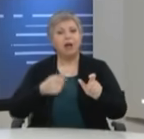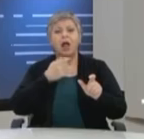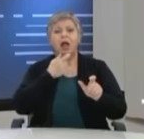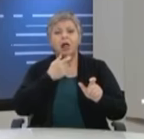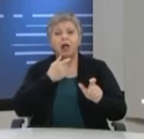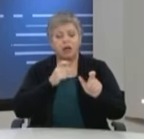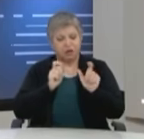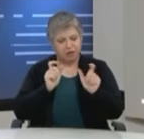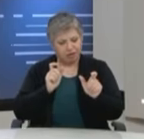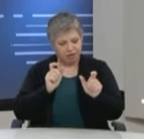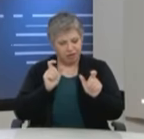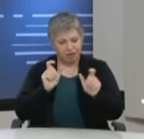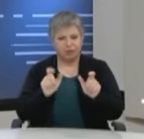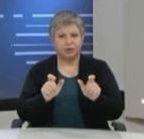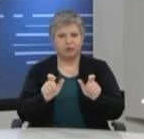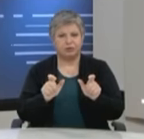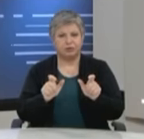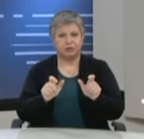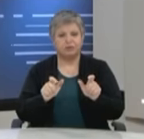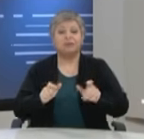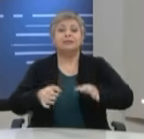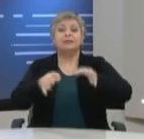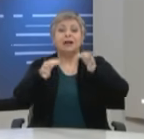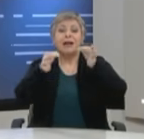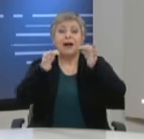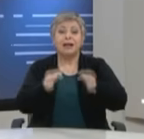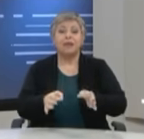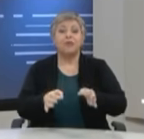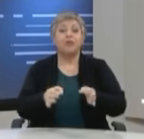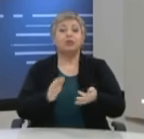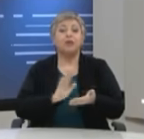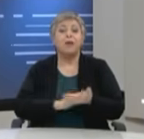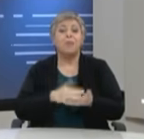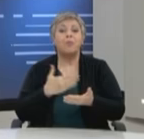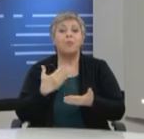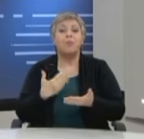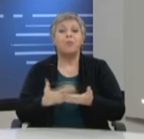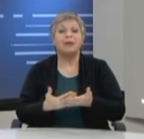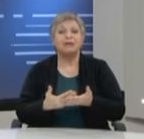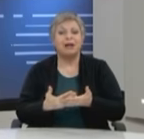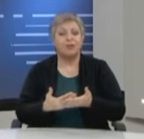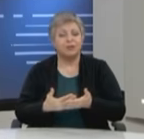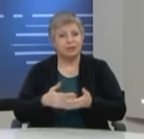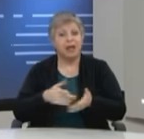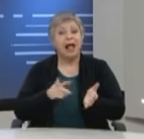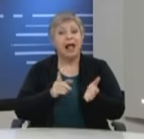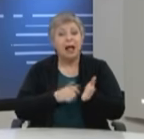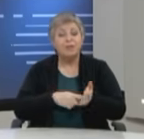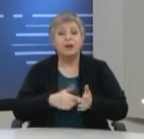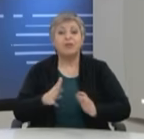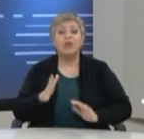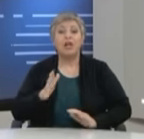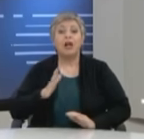και εσείς φαντάζομαι, γνωρίζετε ότι η ακριβής μετάφραση του όρου θα ήταν citizenship.